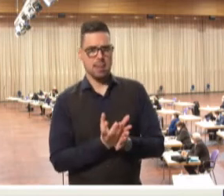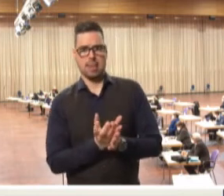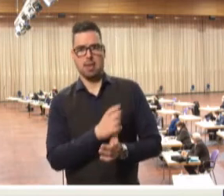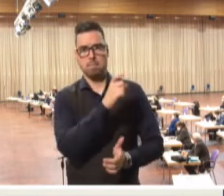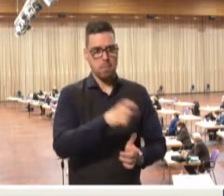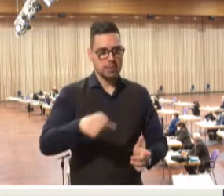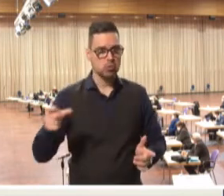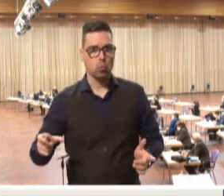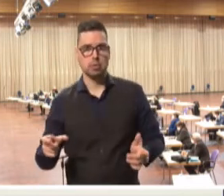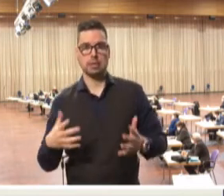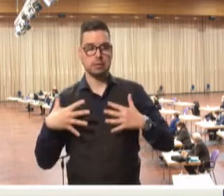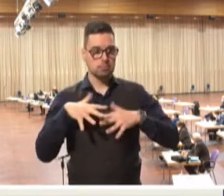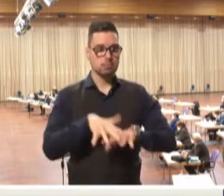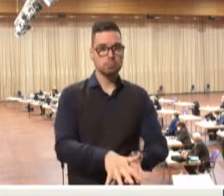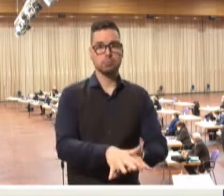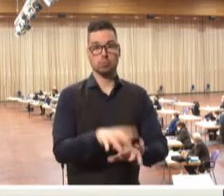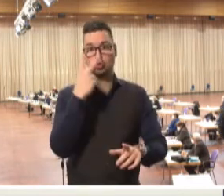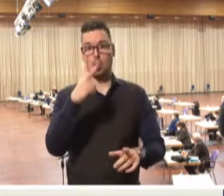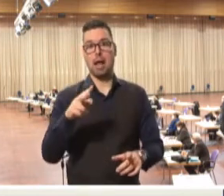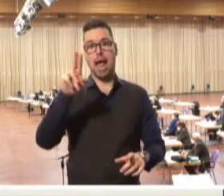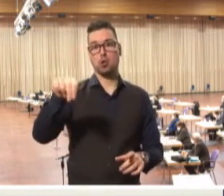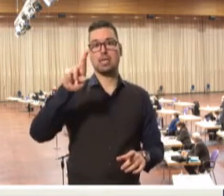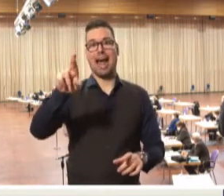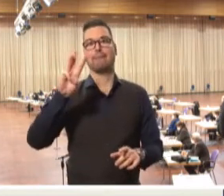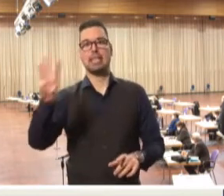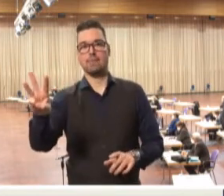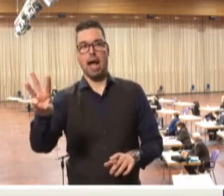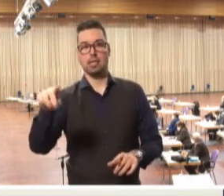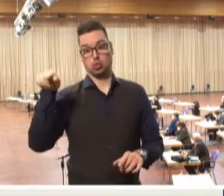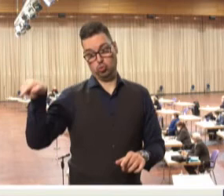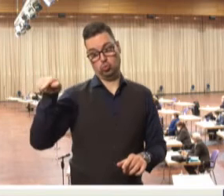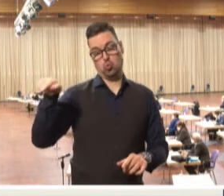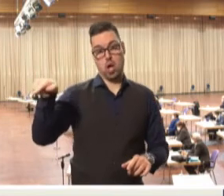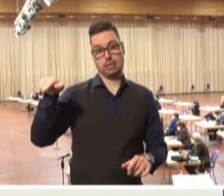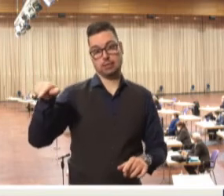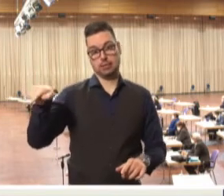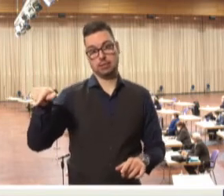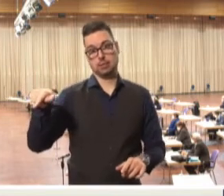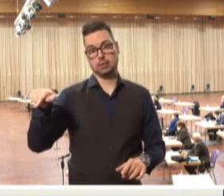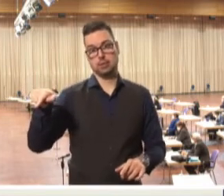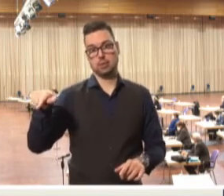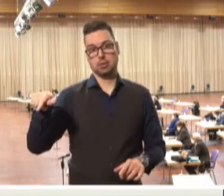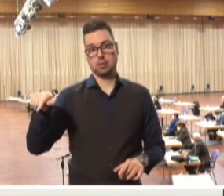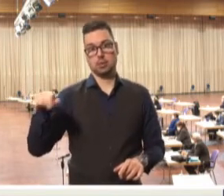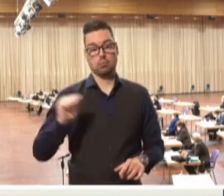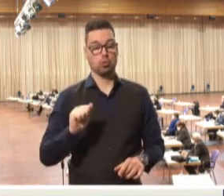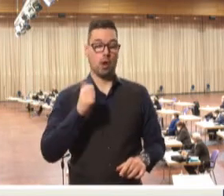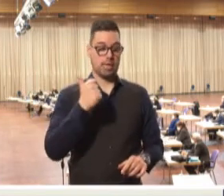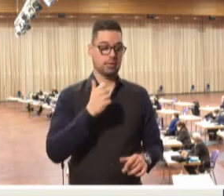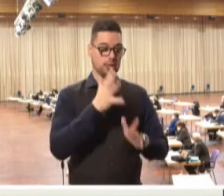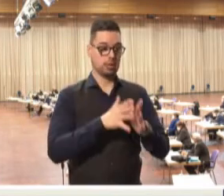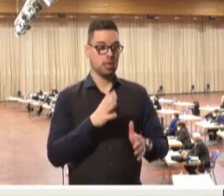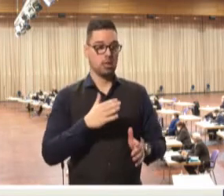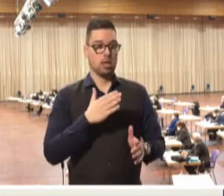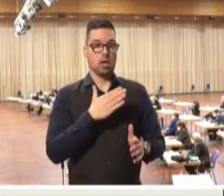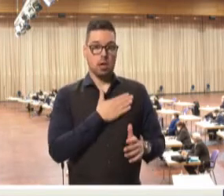diesen Missbrauchsverdachtsfällen, wir brauchen nur nach Nordrhein-Westfalen zu schauen, die dort entsprechend verhandelt sind, da kann ich nur eins sagen.